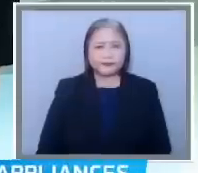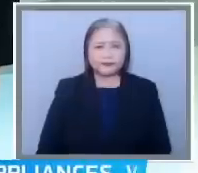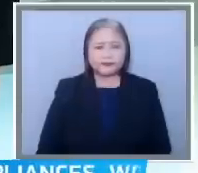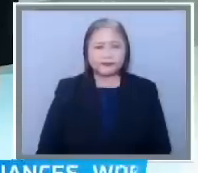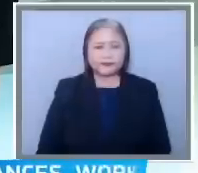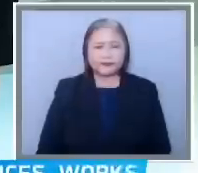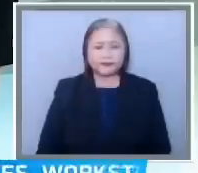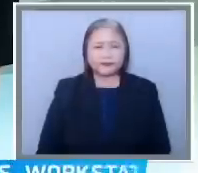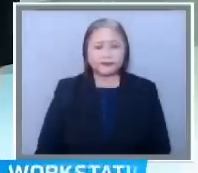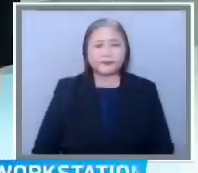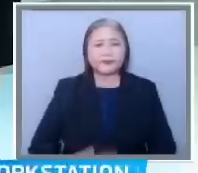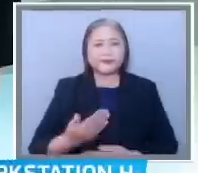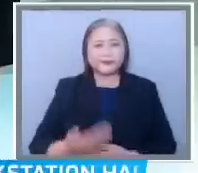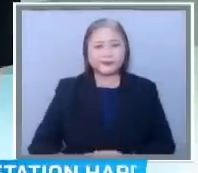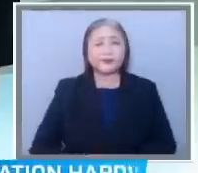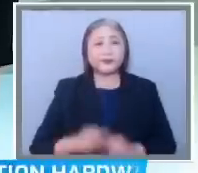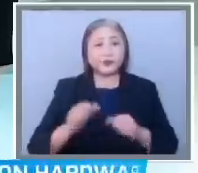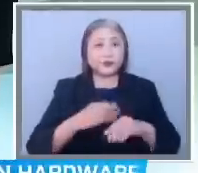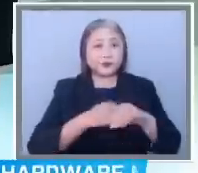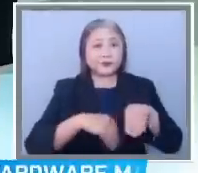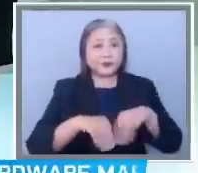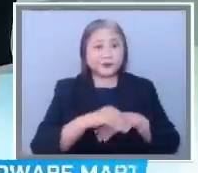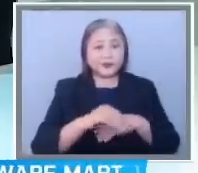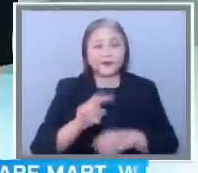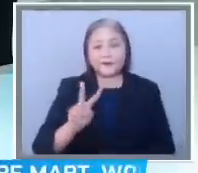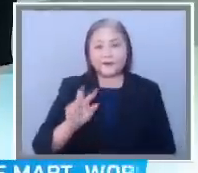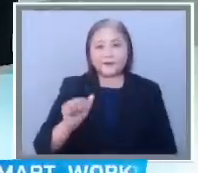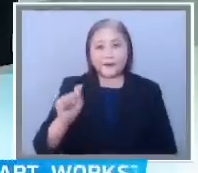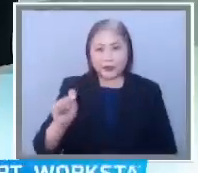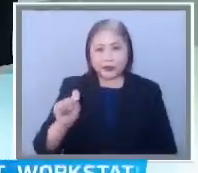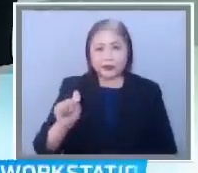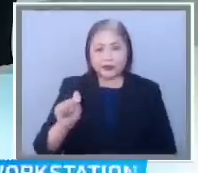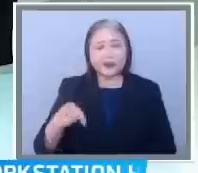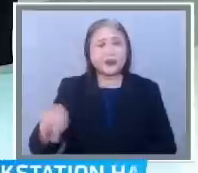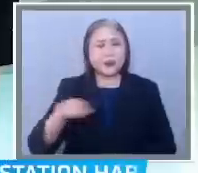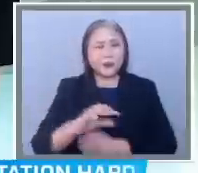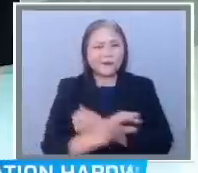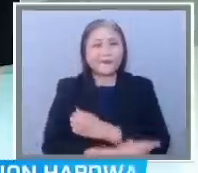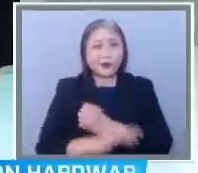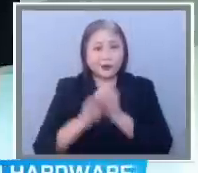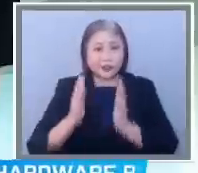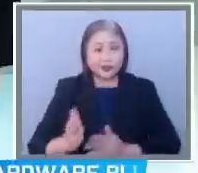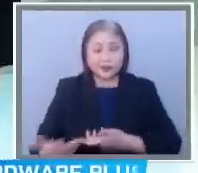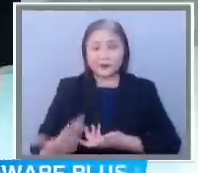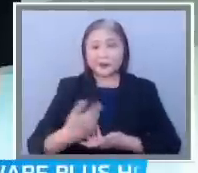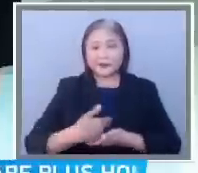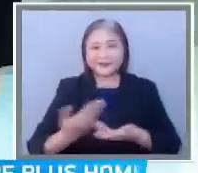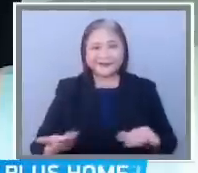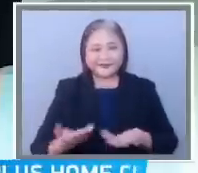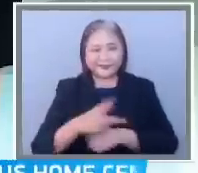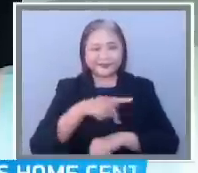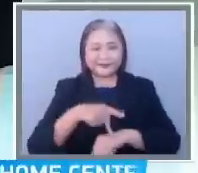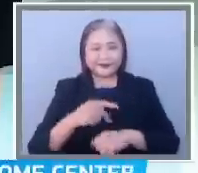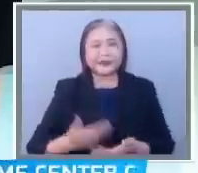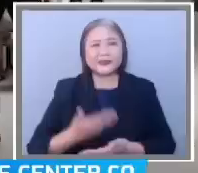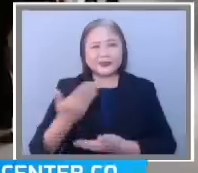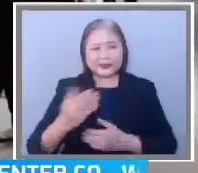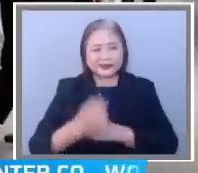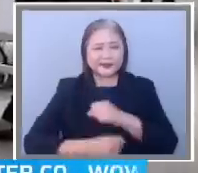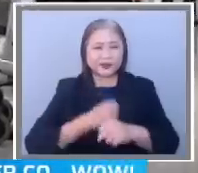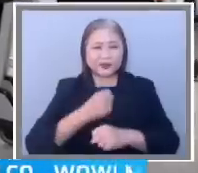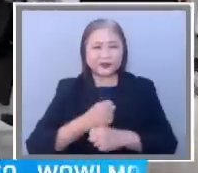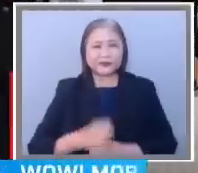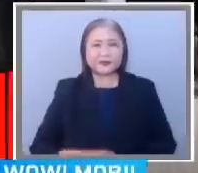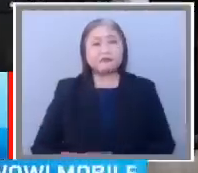nang mag-refund ng value-added tax o VAT ang mga dayuhang turista sa Pilipinas sa susunod na taon. Ibig